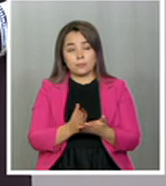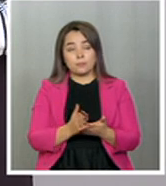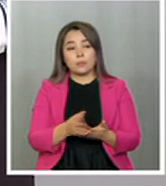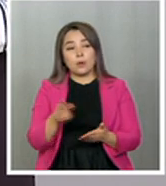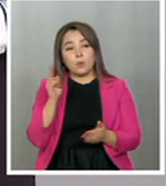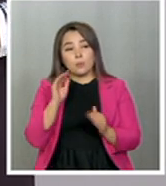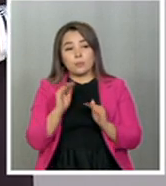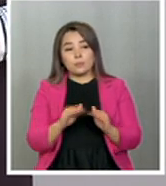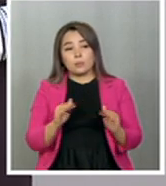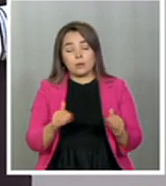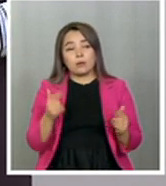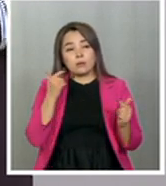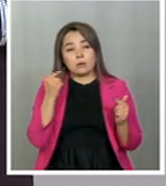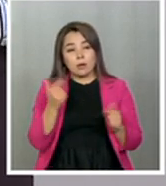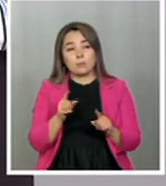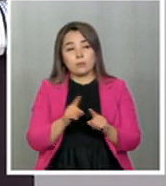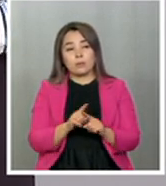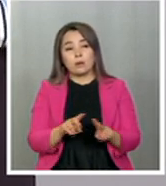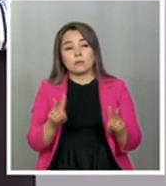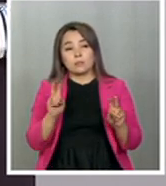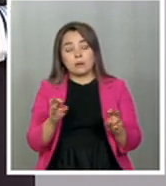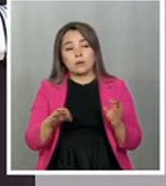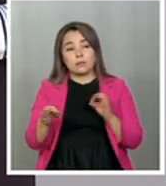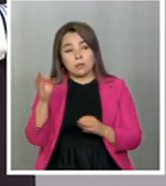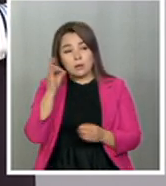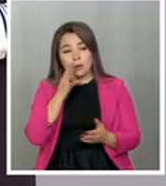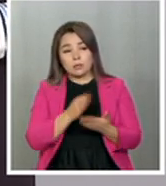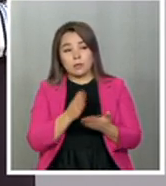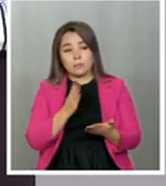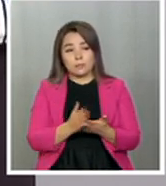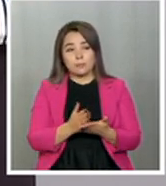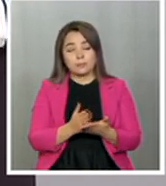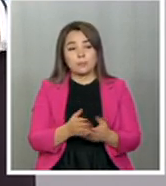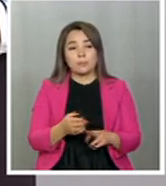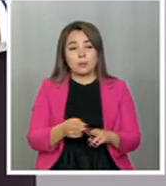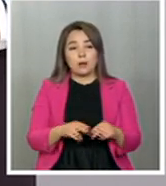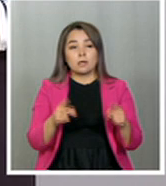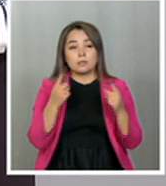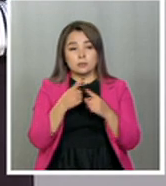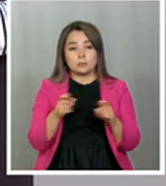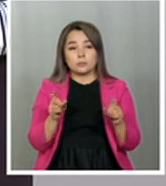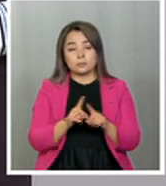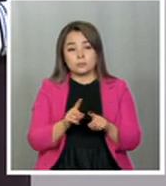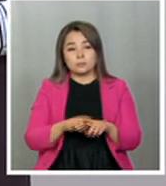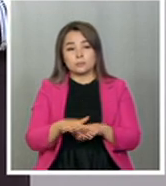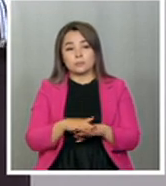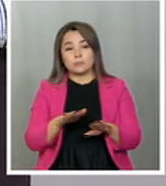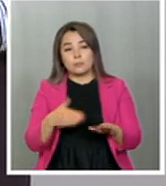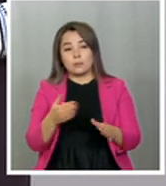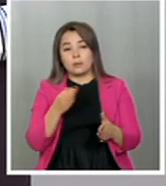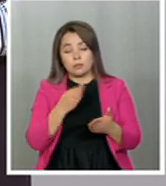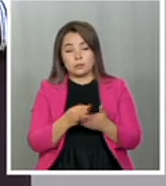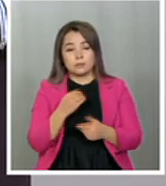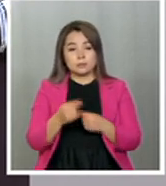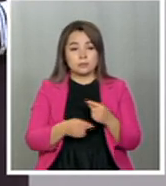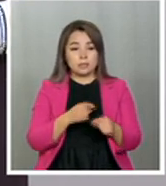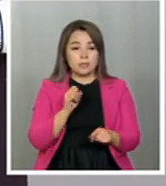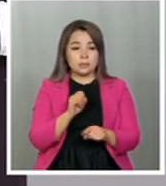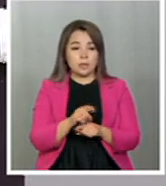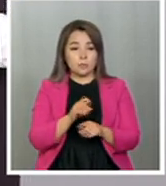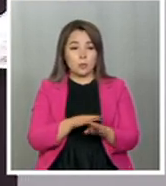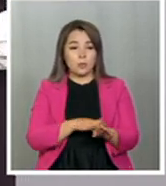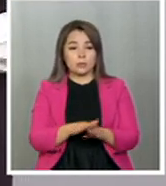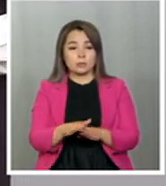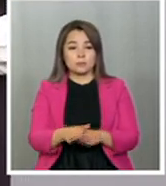Оқушылар, грамматикалық тақырыпты еске түсіріп алдық. Ақпараттар түсінікті болған болса, келесі тапсырманы